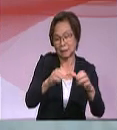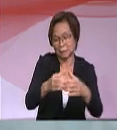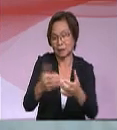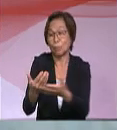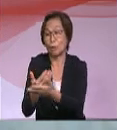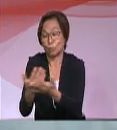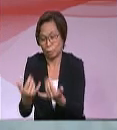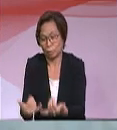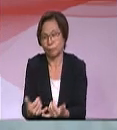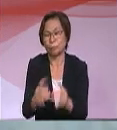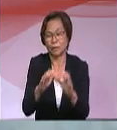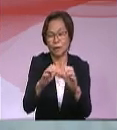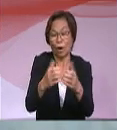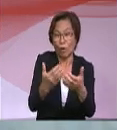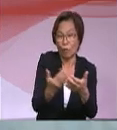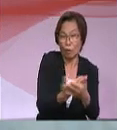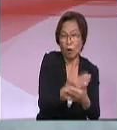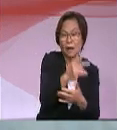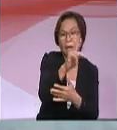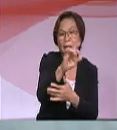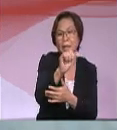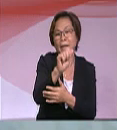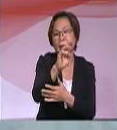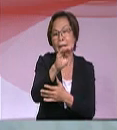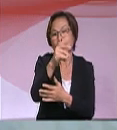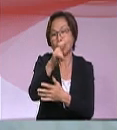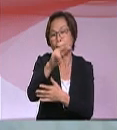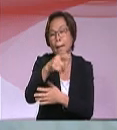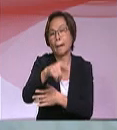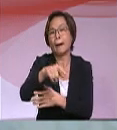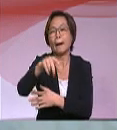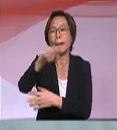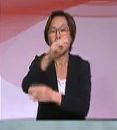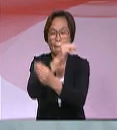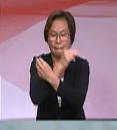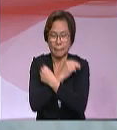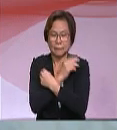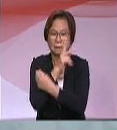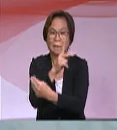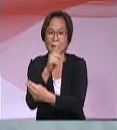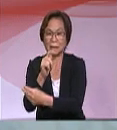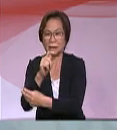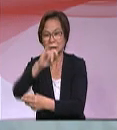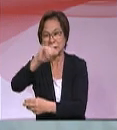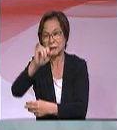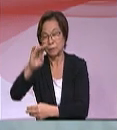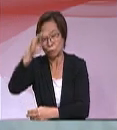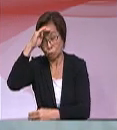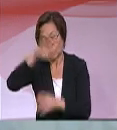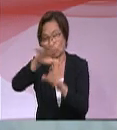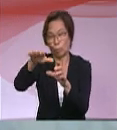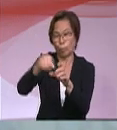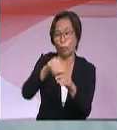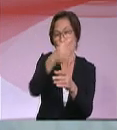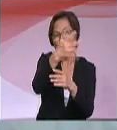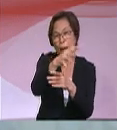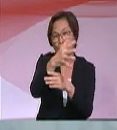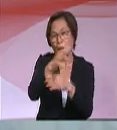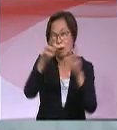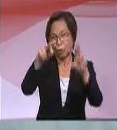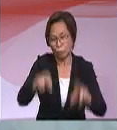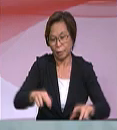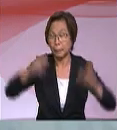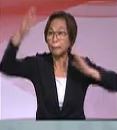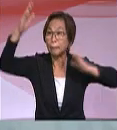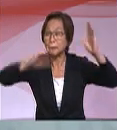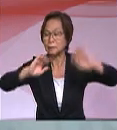ini. Kluster yang pertama ialah kluster Kiambang di Mersing, Kota Tinggi, Johor Bahru, Johor, melibatkan 15 kes warga